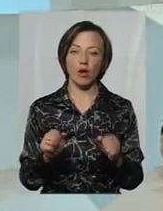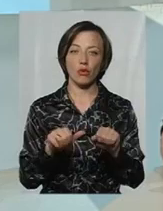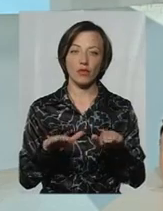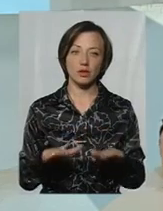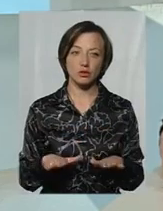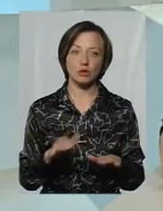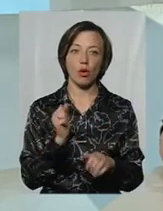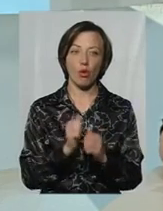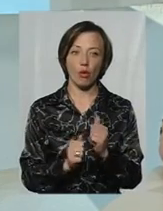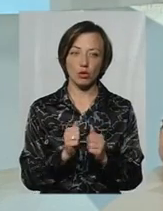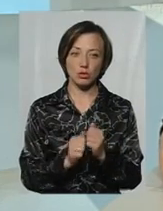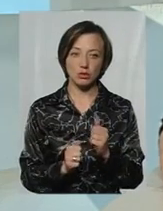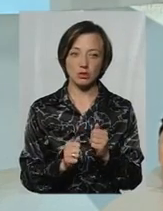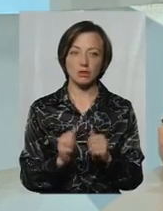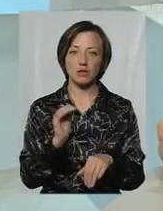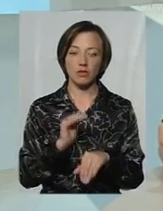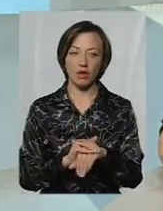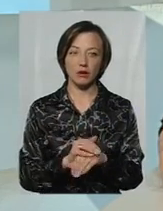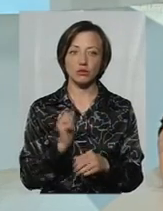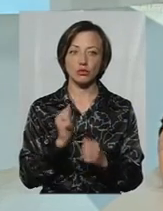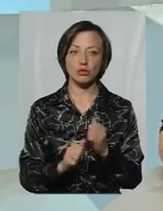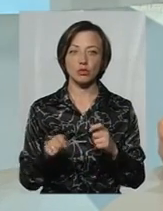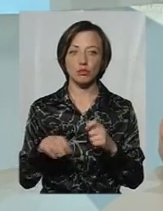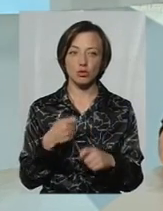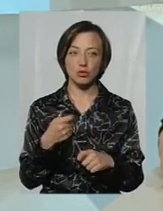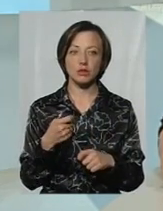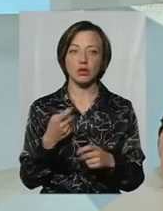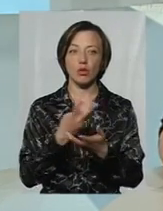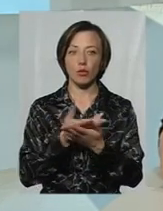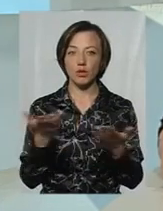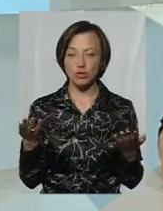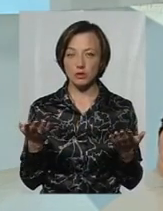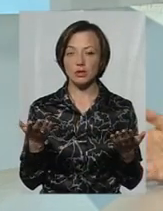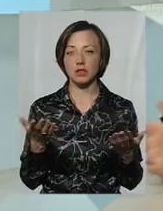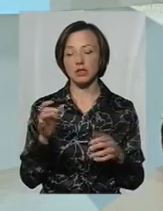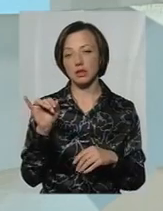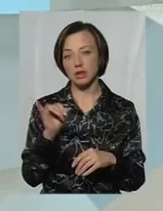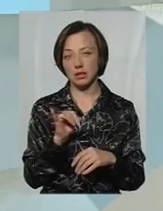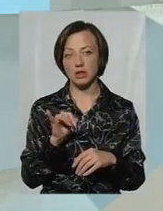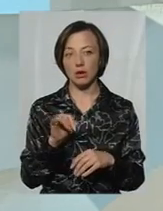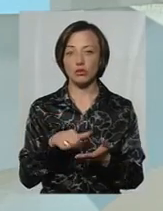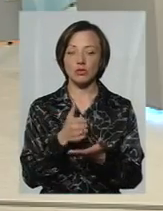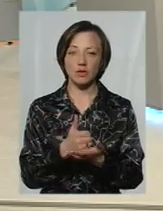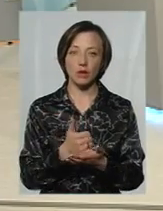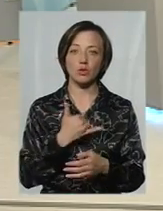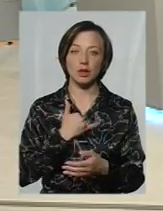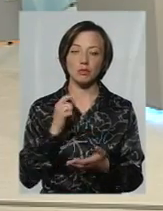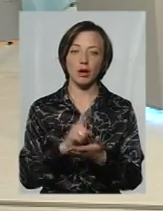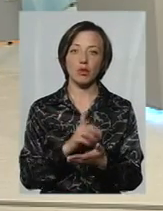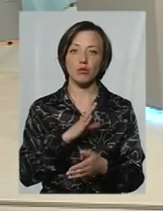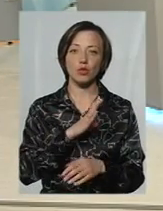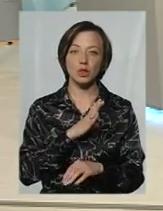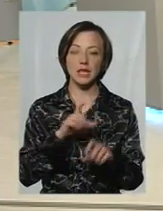вирішувати кожен факт, кожне порушення, їх опублічувати. І саме основне, в нас ще має бути